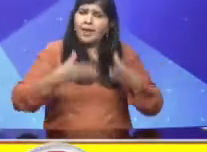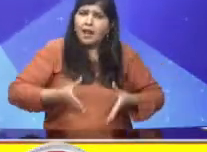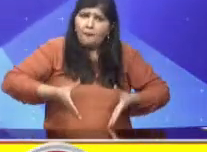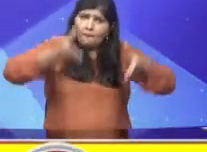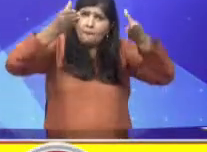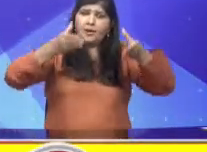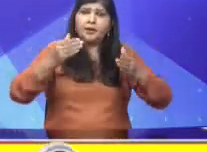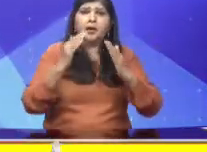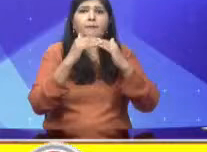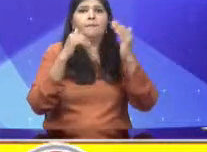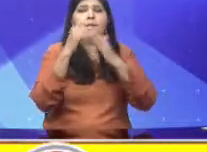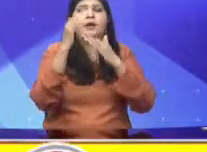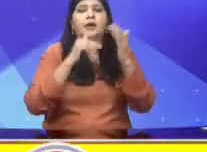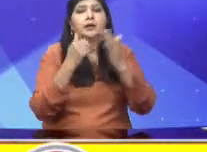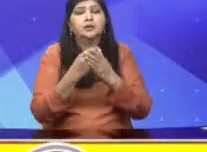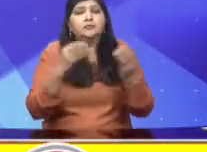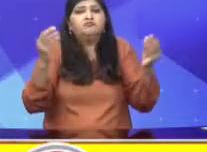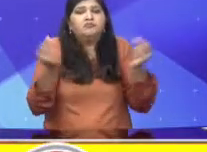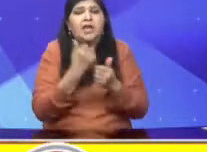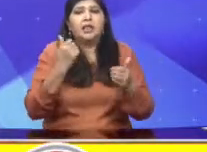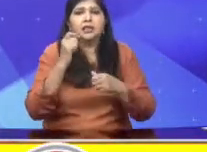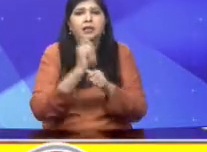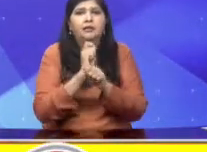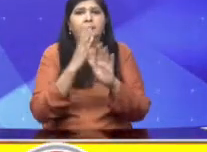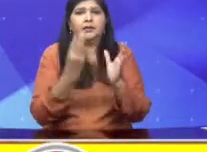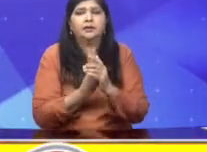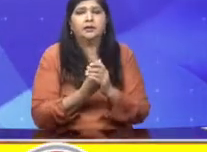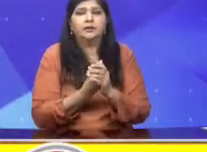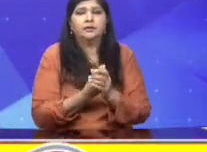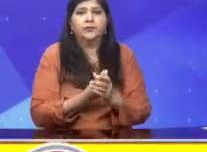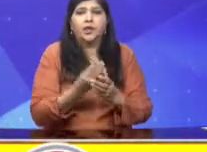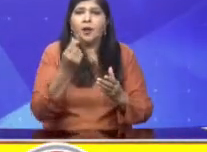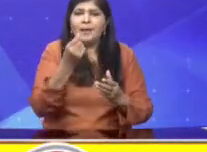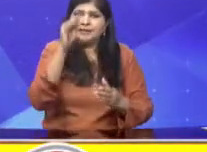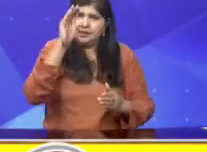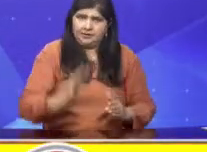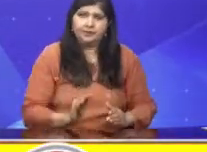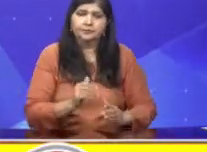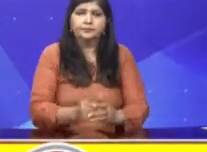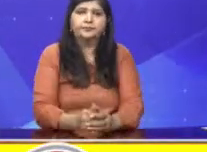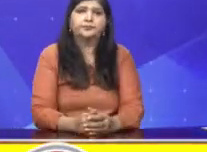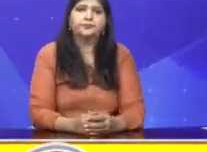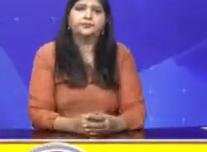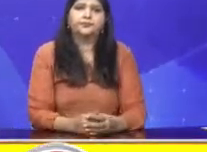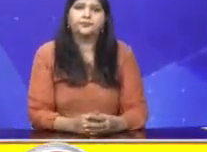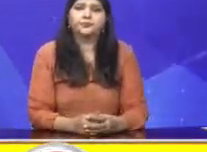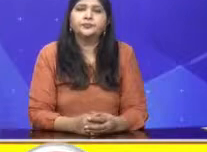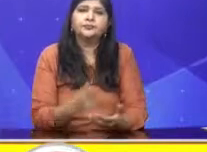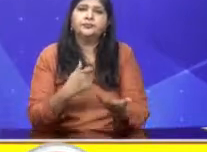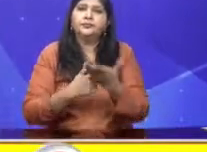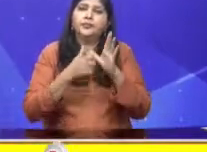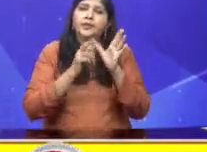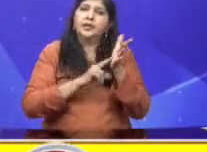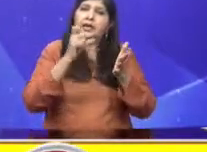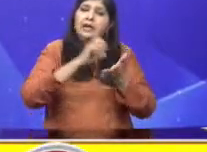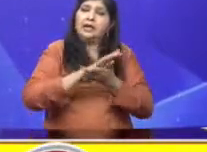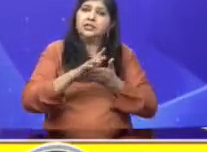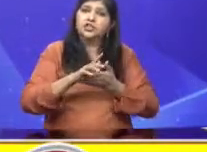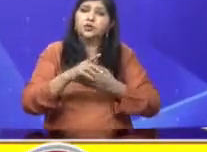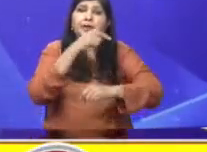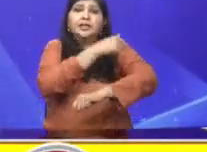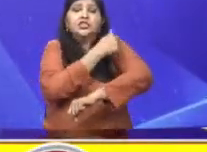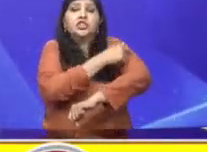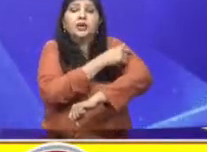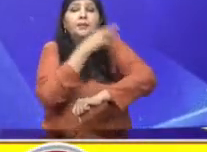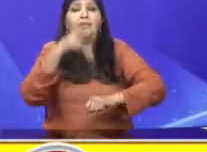है इससे मकान जल्दी भी बनेंगे और लागत भी कमाएगी राची में Germany के